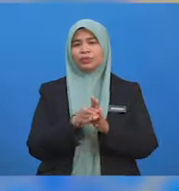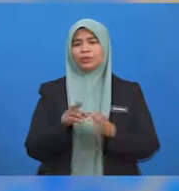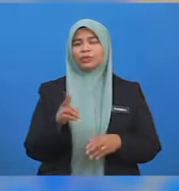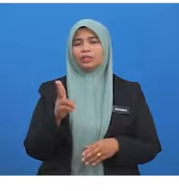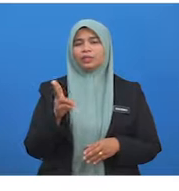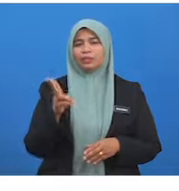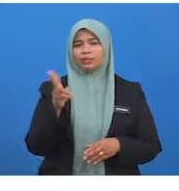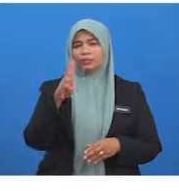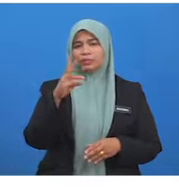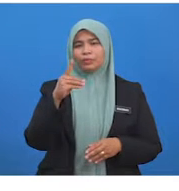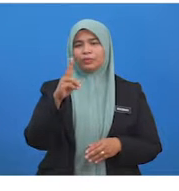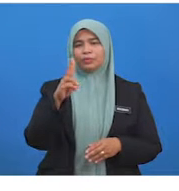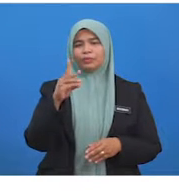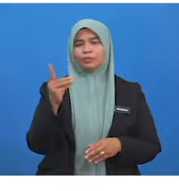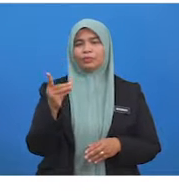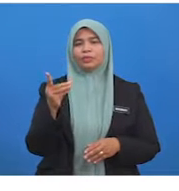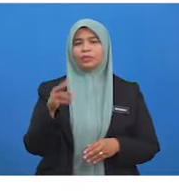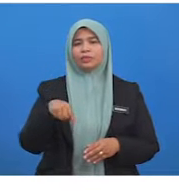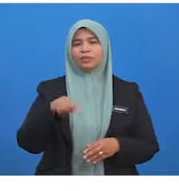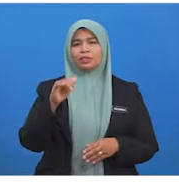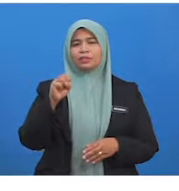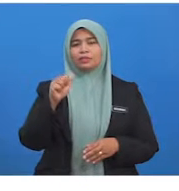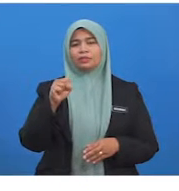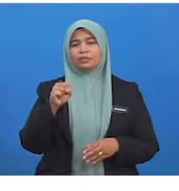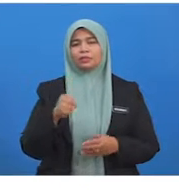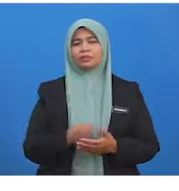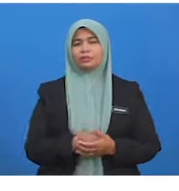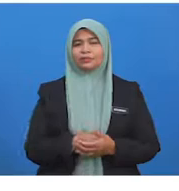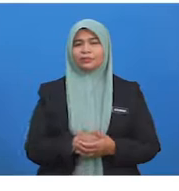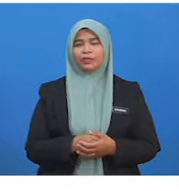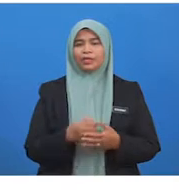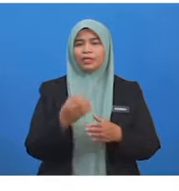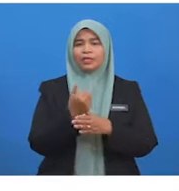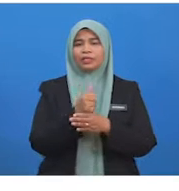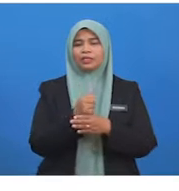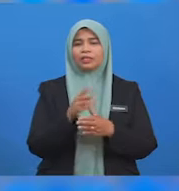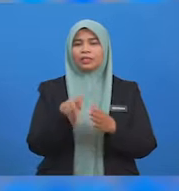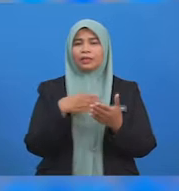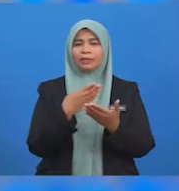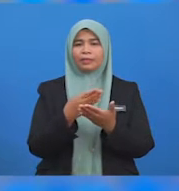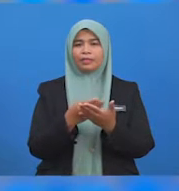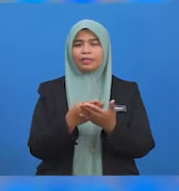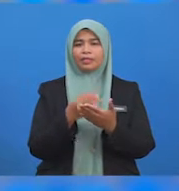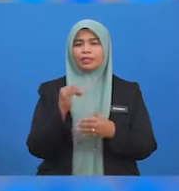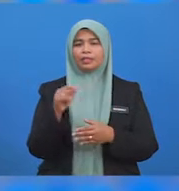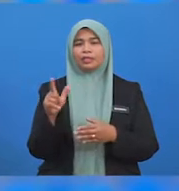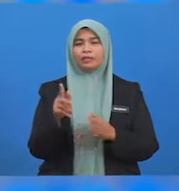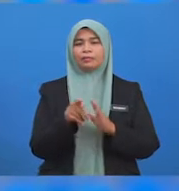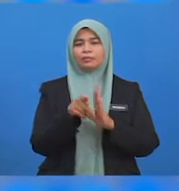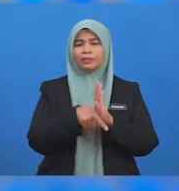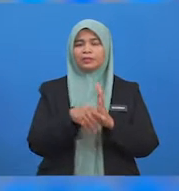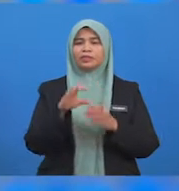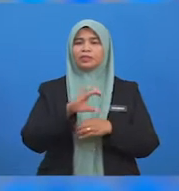ialah pencegahan bagi tujuan mencegah amaran keras dengan azab dan hukuman